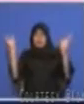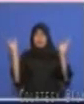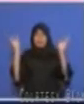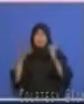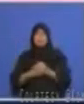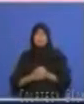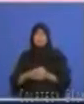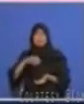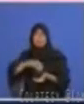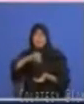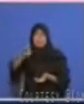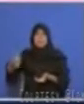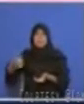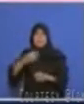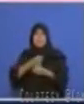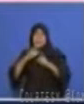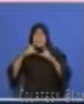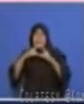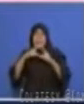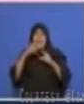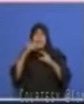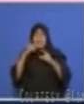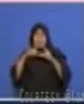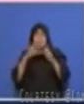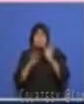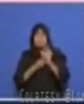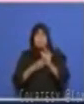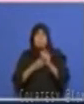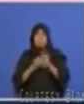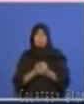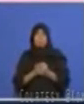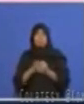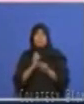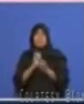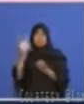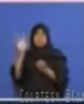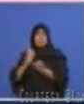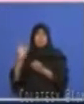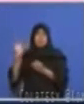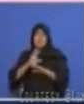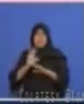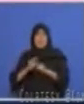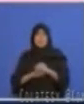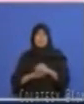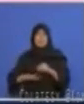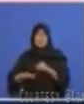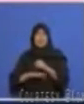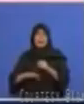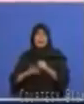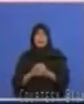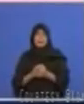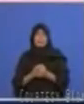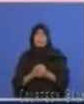garam yang hari ini kita masih Ekspor kita ma ekspor garamnya tidak memenuhi standar kira-kira Bagaimana